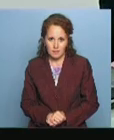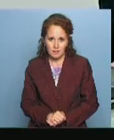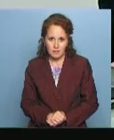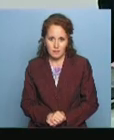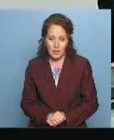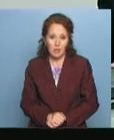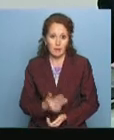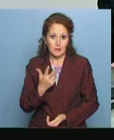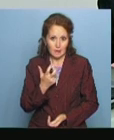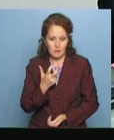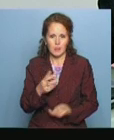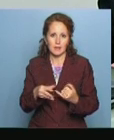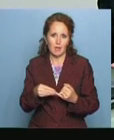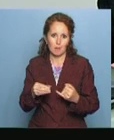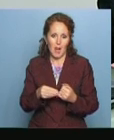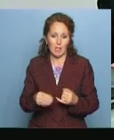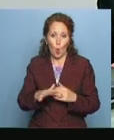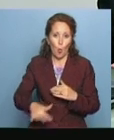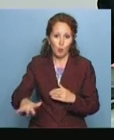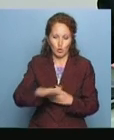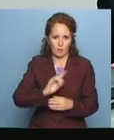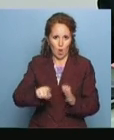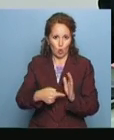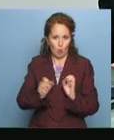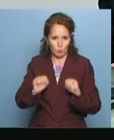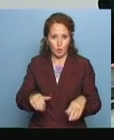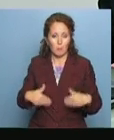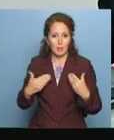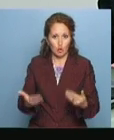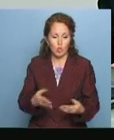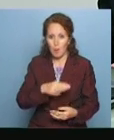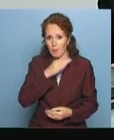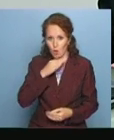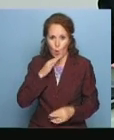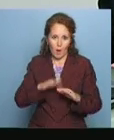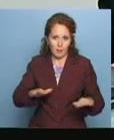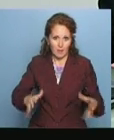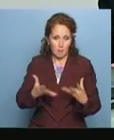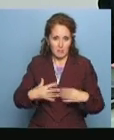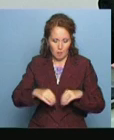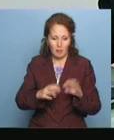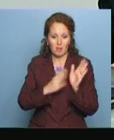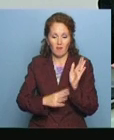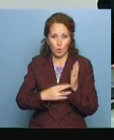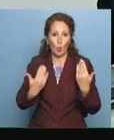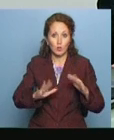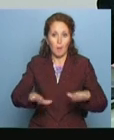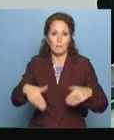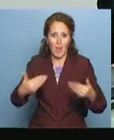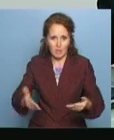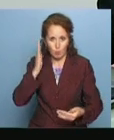300 земельных участков город сможет предложить многодетным семьям. 90 уже переданы будущим владельцам, остальные в стадии